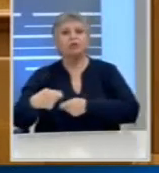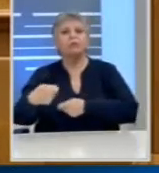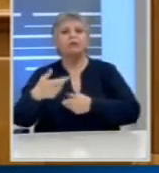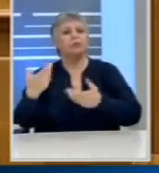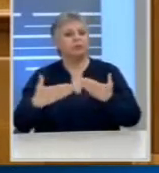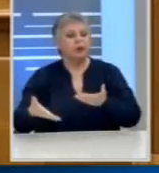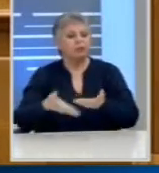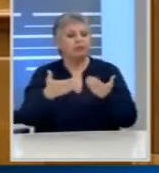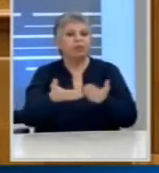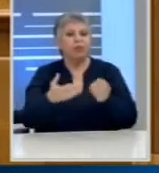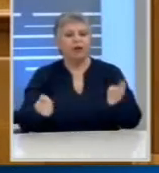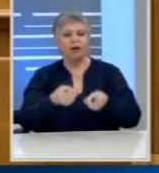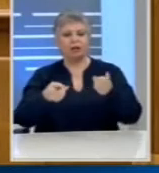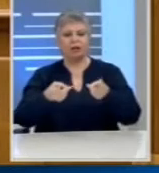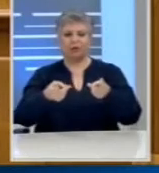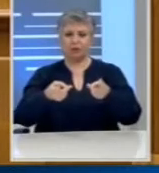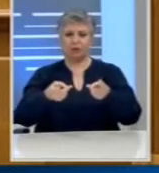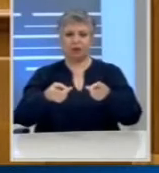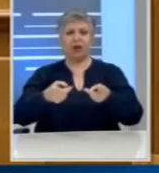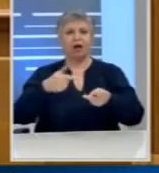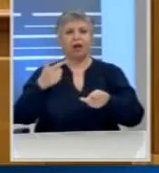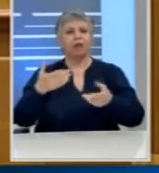όλους αυτούς που έρχονται και επισκέπτονται τη χώρα μας οι